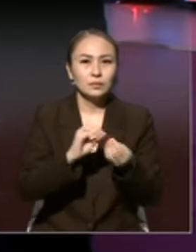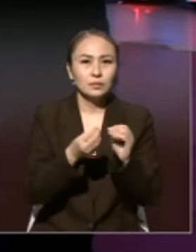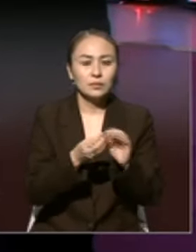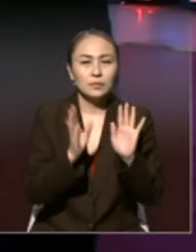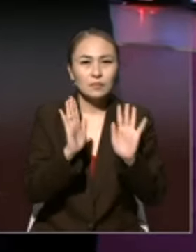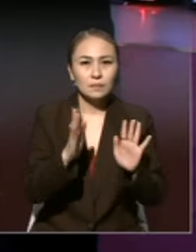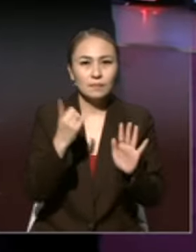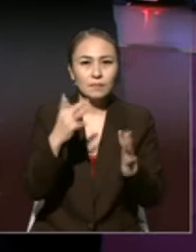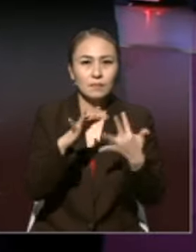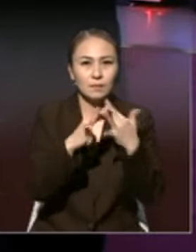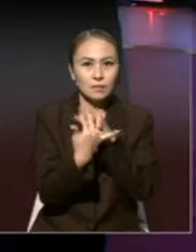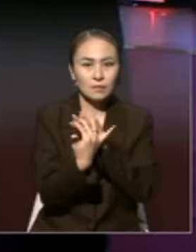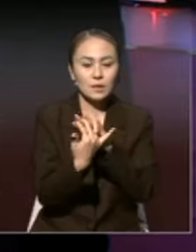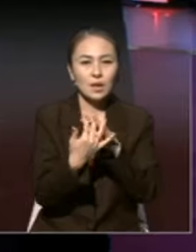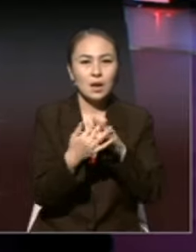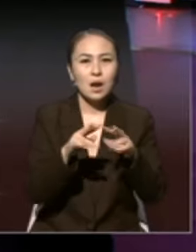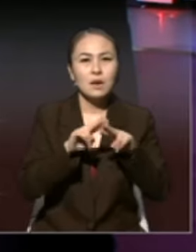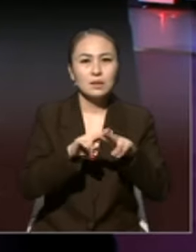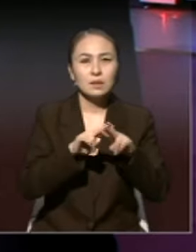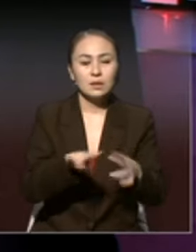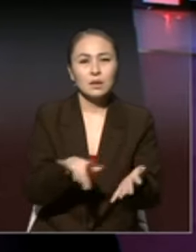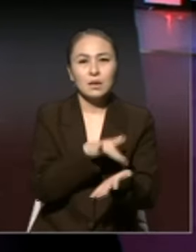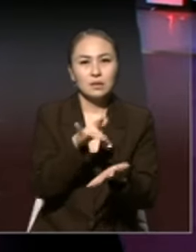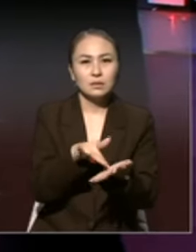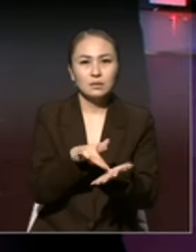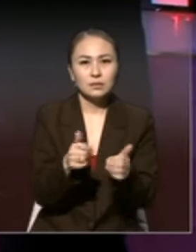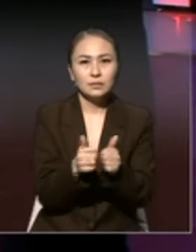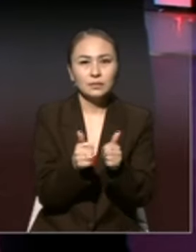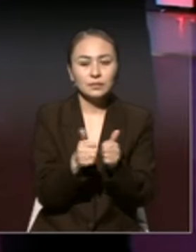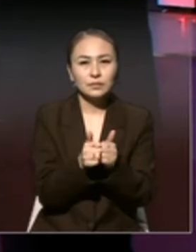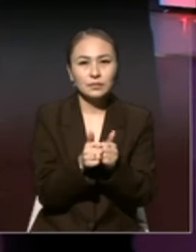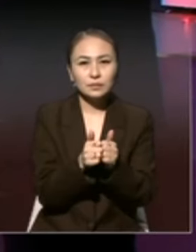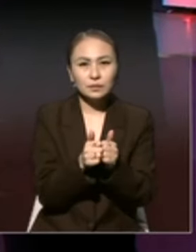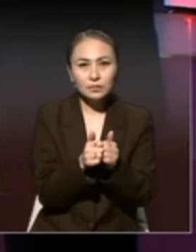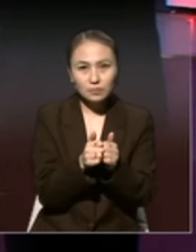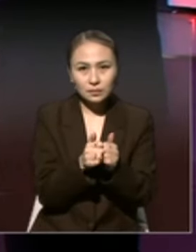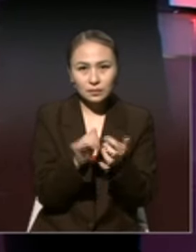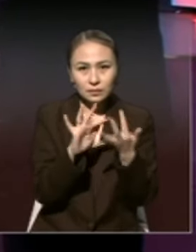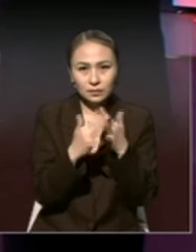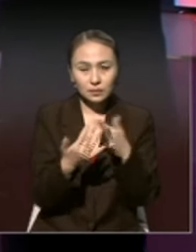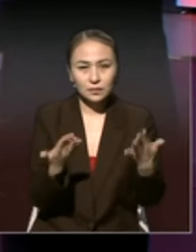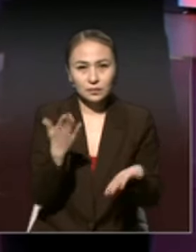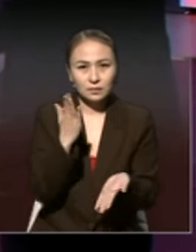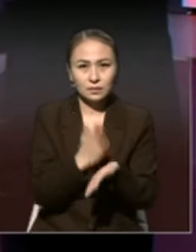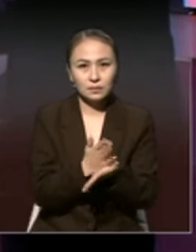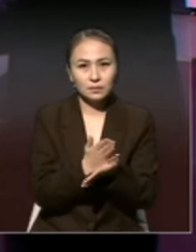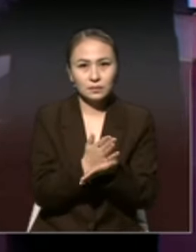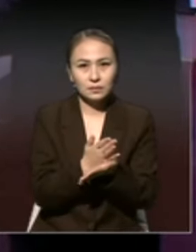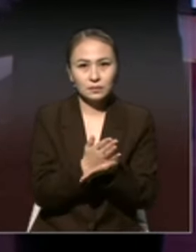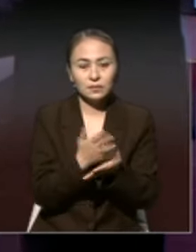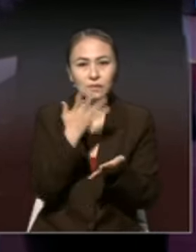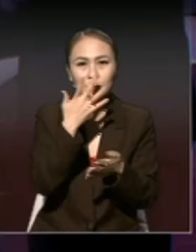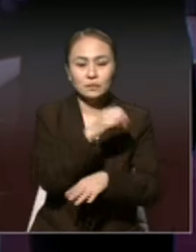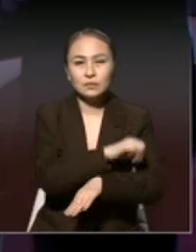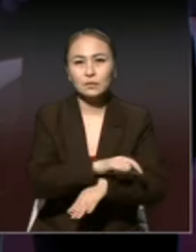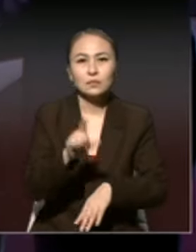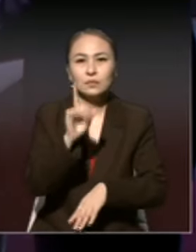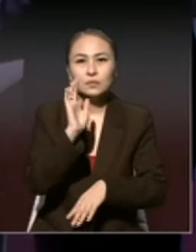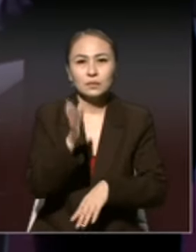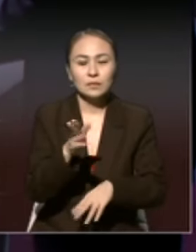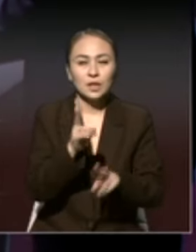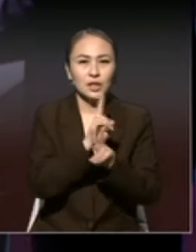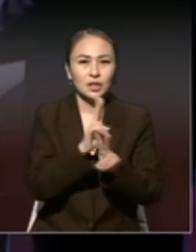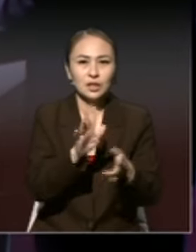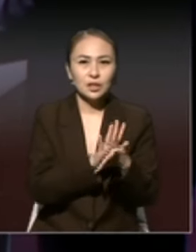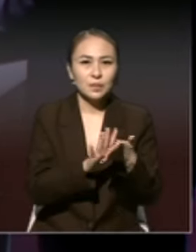тек қана бір ауылдың ғана, осы Астананың қасында ғана, енді тура қасымызда тұрған ауылда осында болып тұрса, шет жақтағы ауылдарда не болып жатыр, оны ешкім